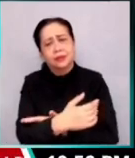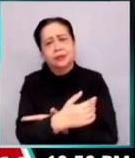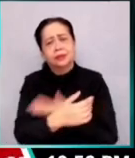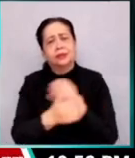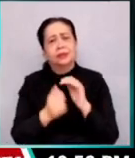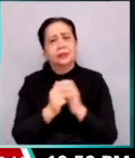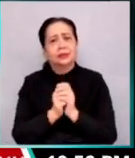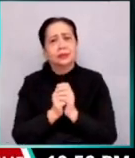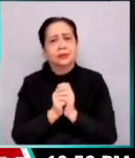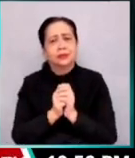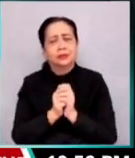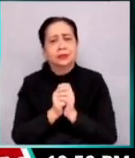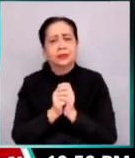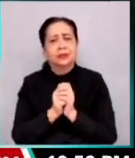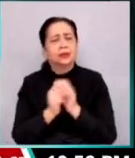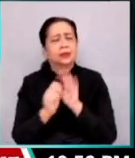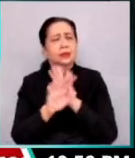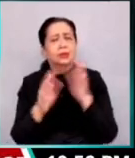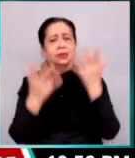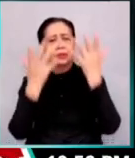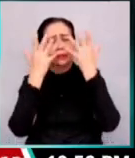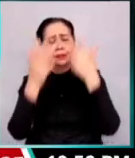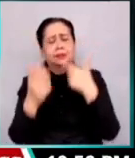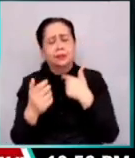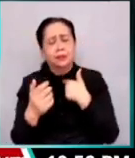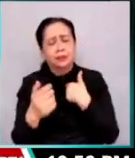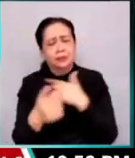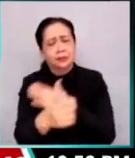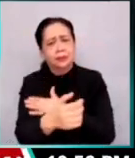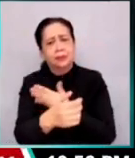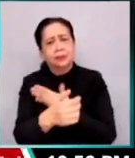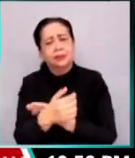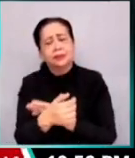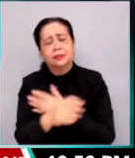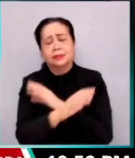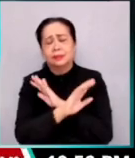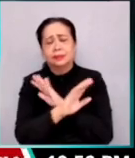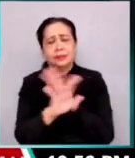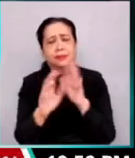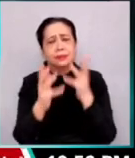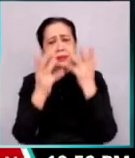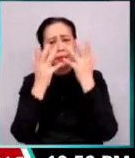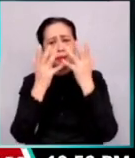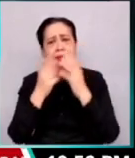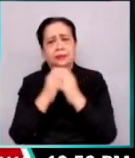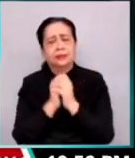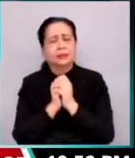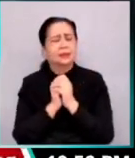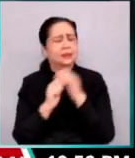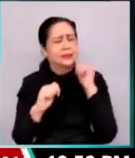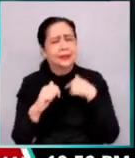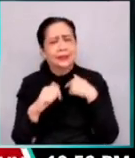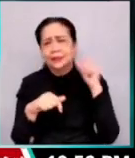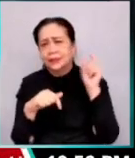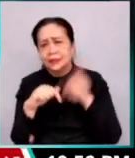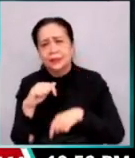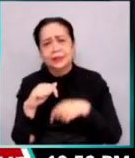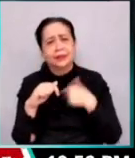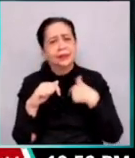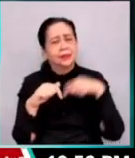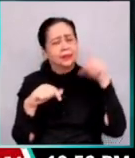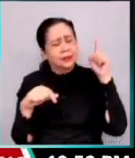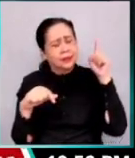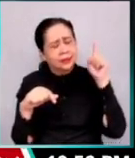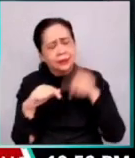Nag-iyak ko! Iwag! Huwag niyo! Hindi ko kaya! Hindi ko